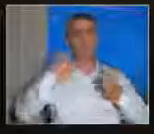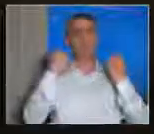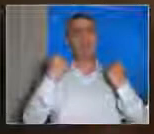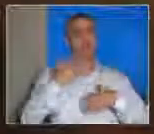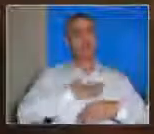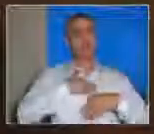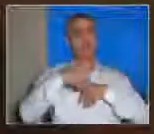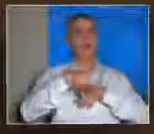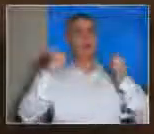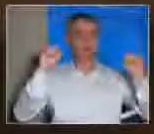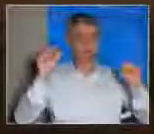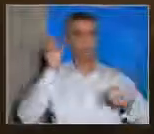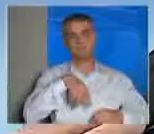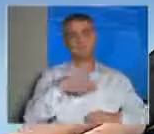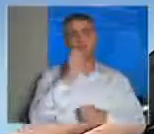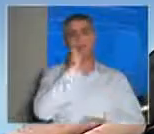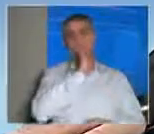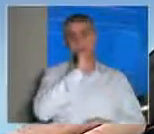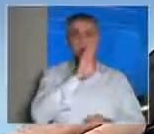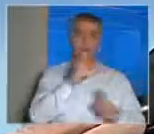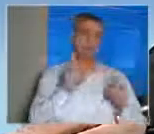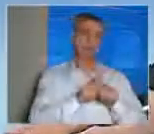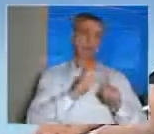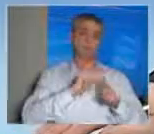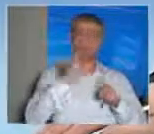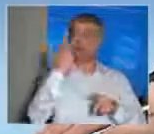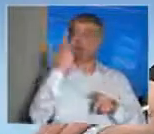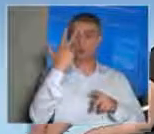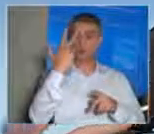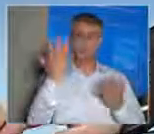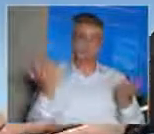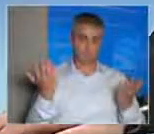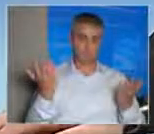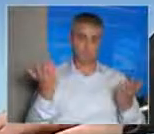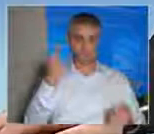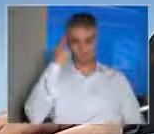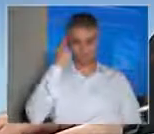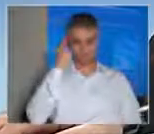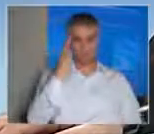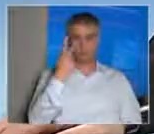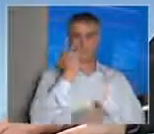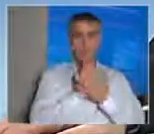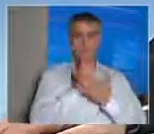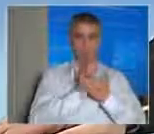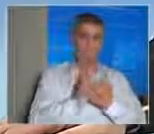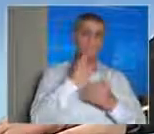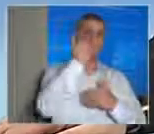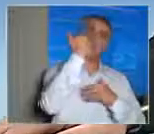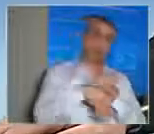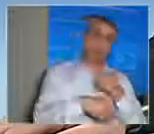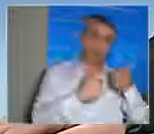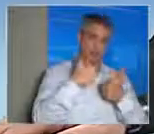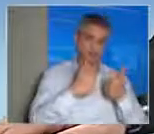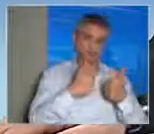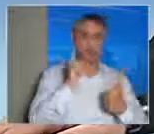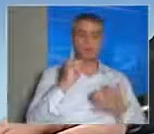והעצמאות והאירוויזיון, שגם הוא סוג של יום עצמאות. שלושה ימי עצמאות, יש הרי, יודעים, שני חצי גמר, לגמר.